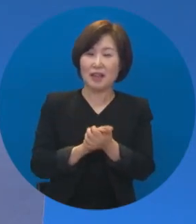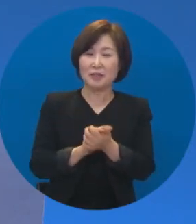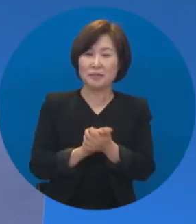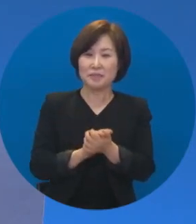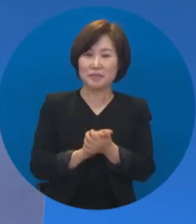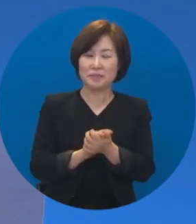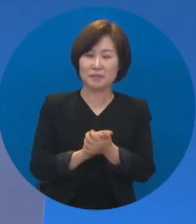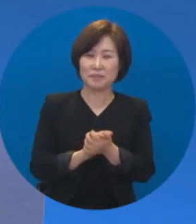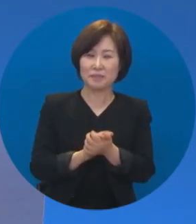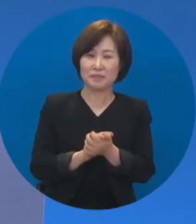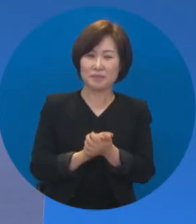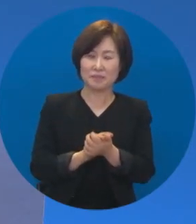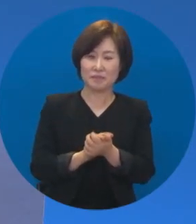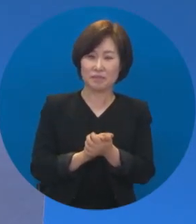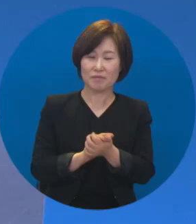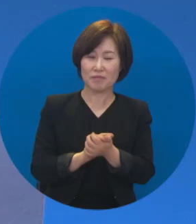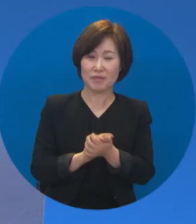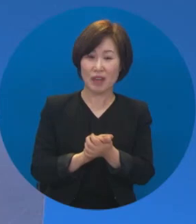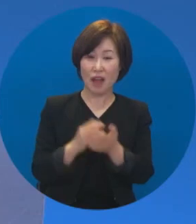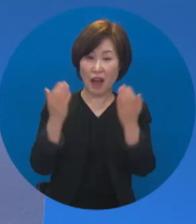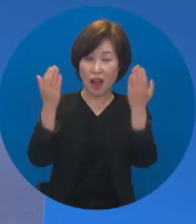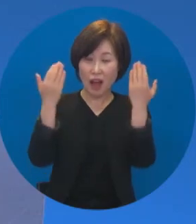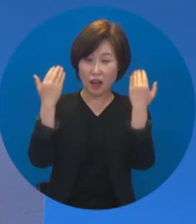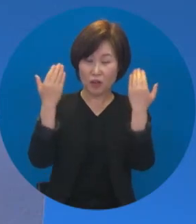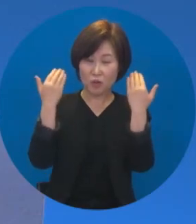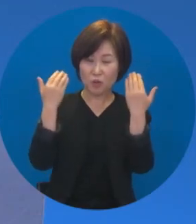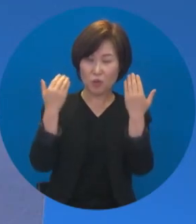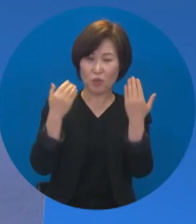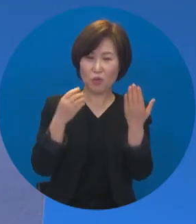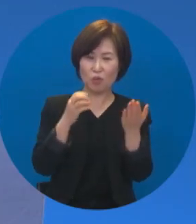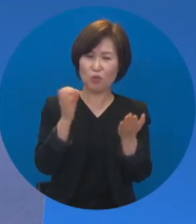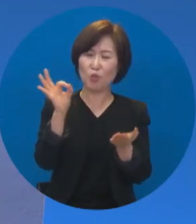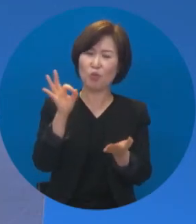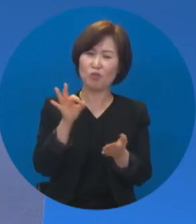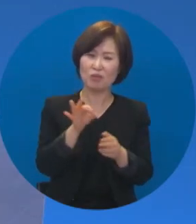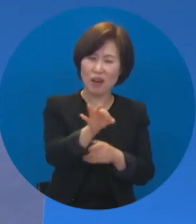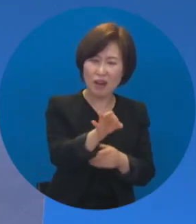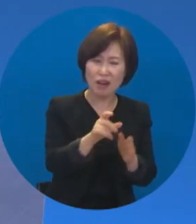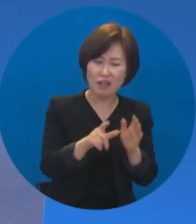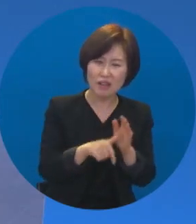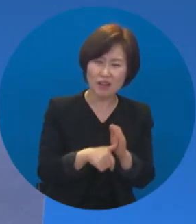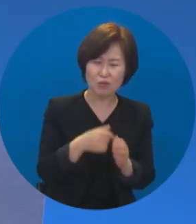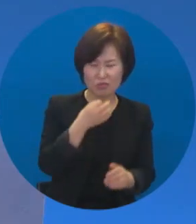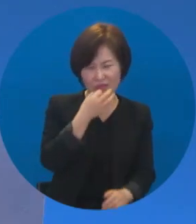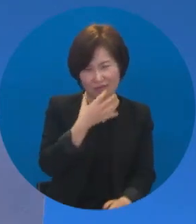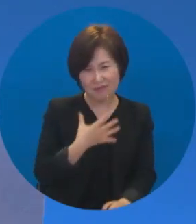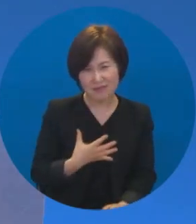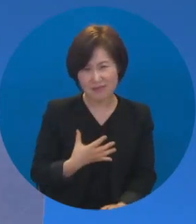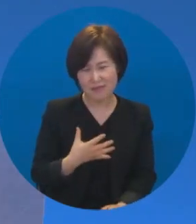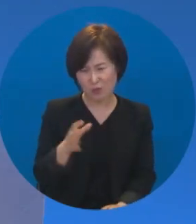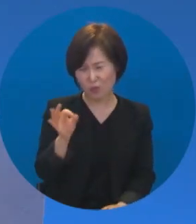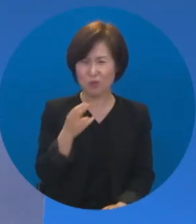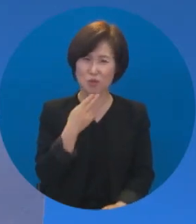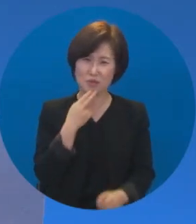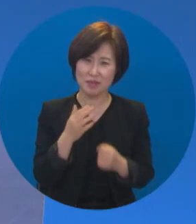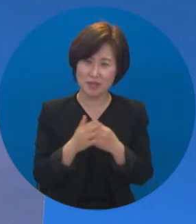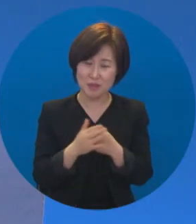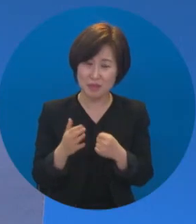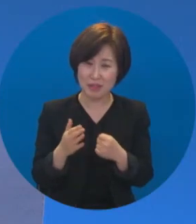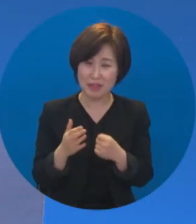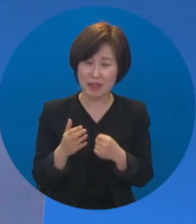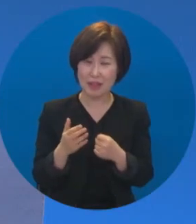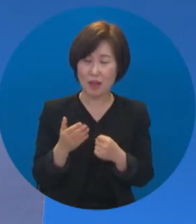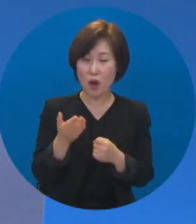믿습니다. 등록금을 낼 때마다 정말 헥헥댔거든요. 그때마다 주님이 저를 먹이시고 입히시고